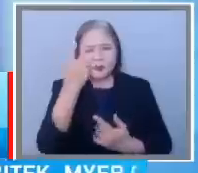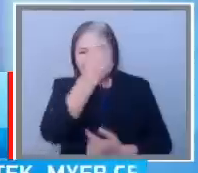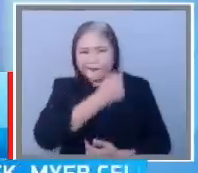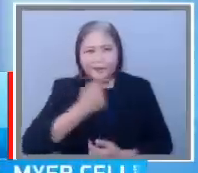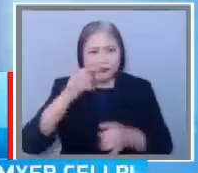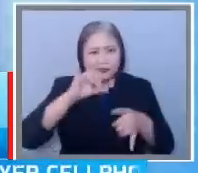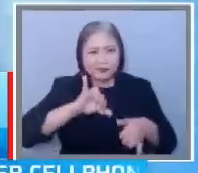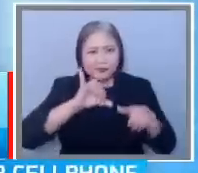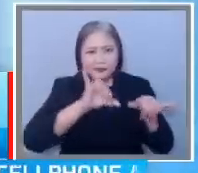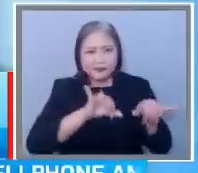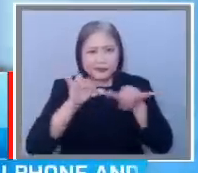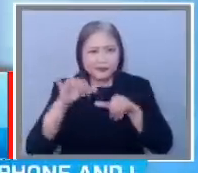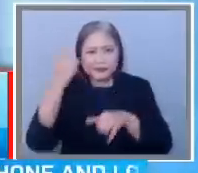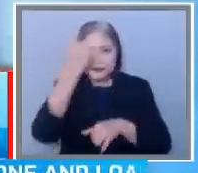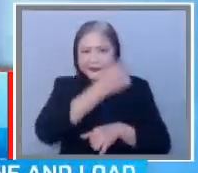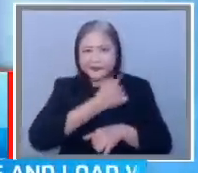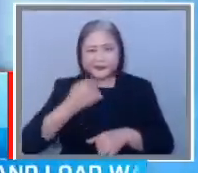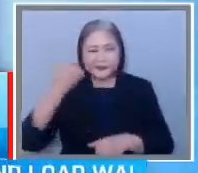tao.